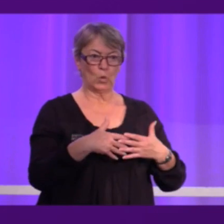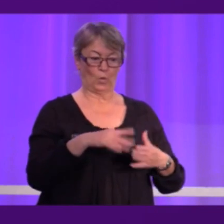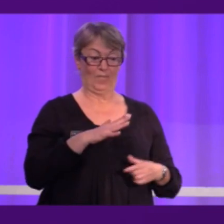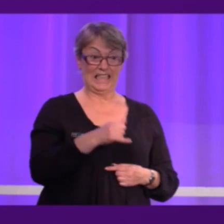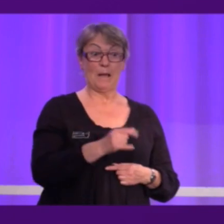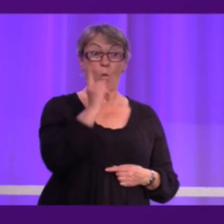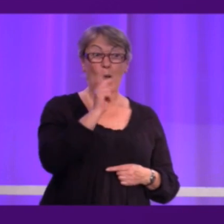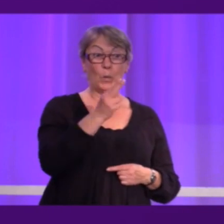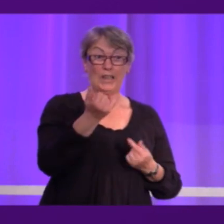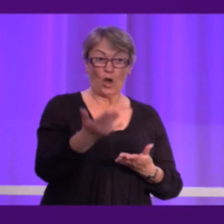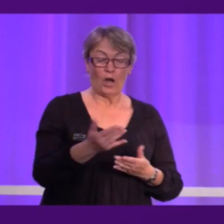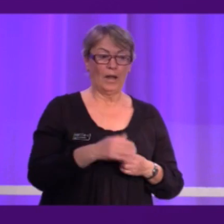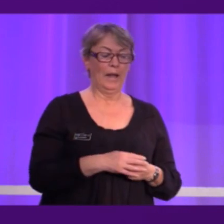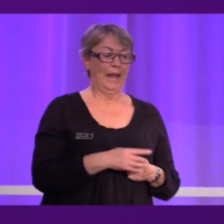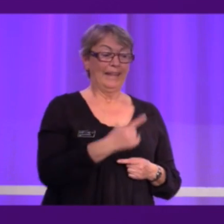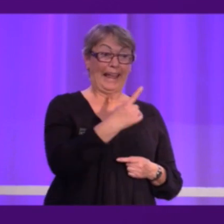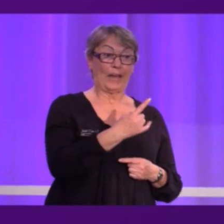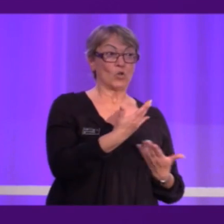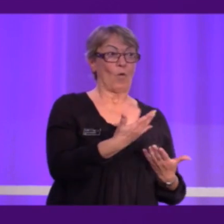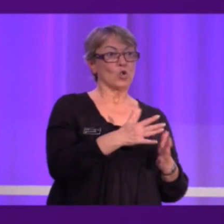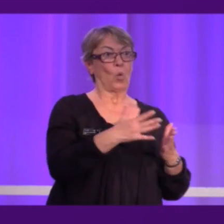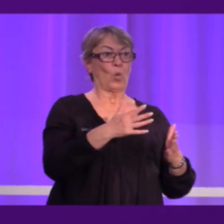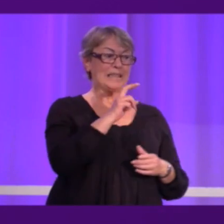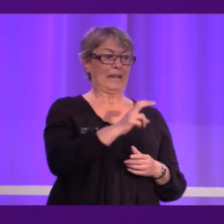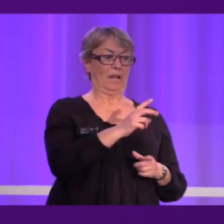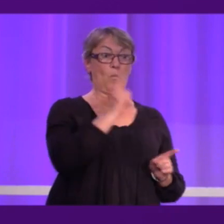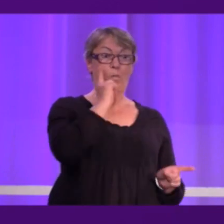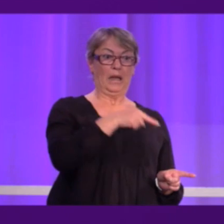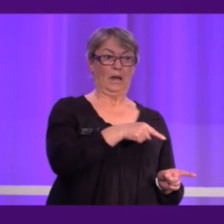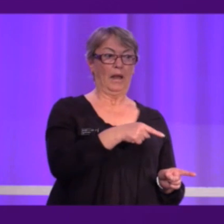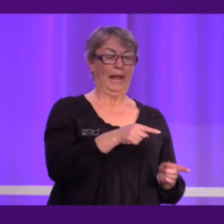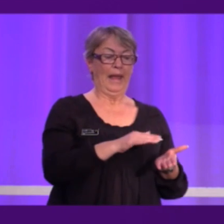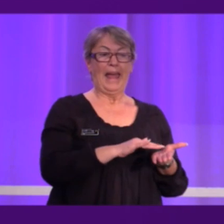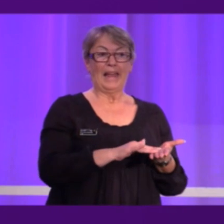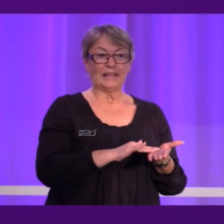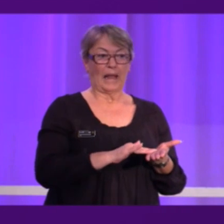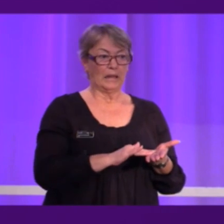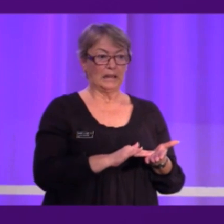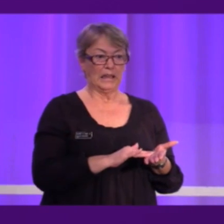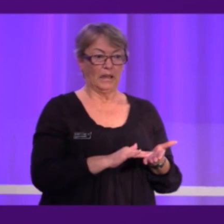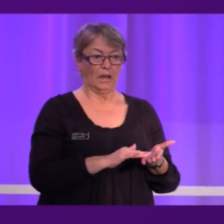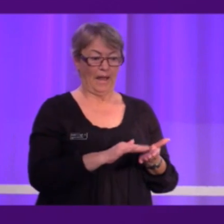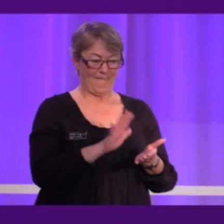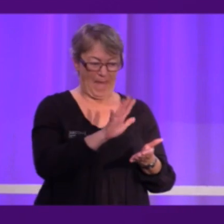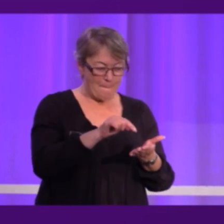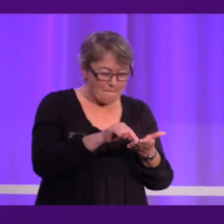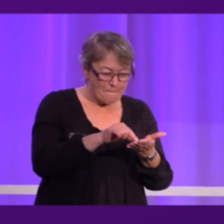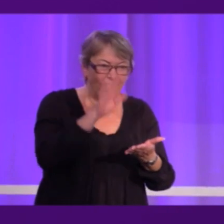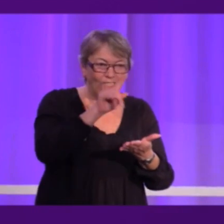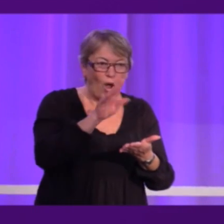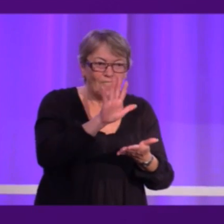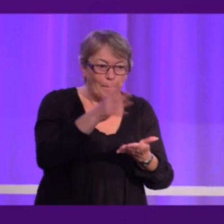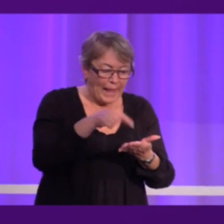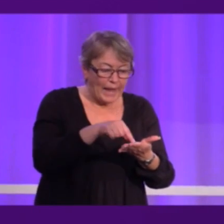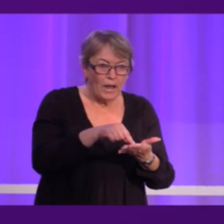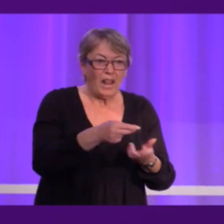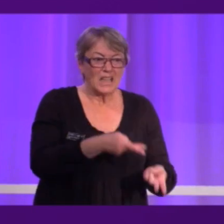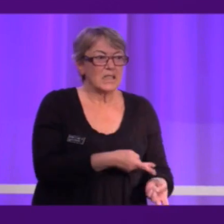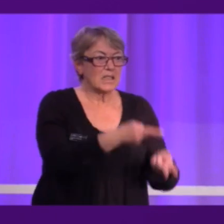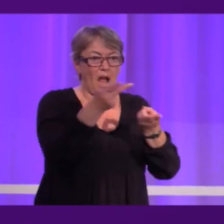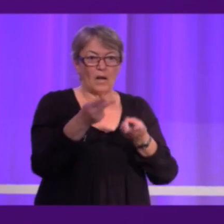idag. Det enda som i stort sett var tillgängligt på mobilen var en taktil femma uppmärkning som brukar vara standard